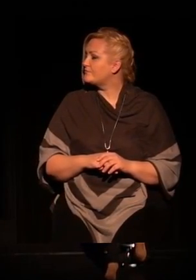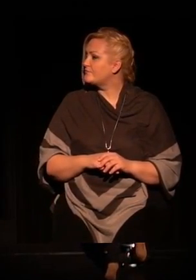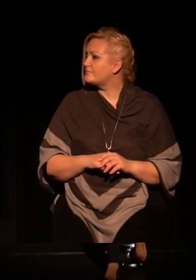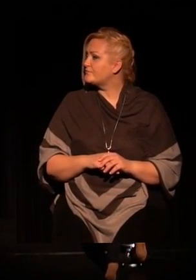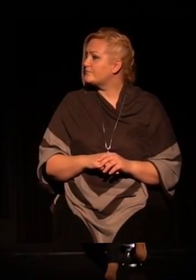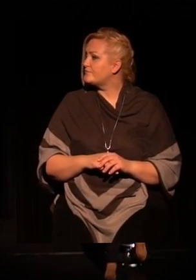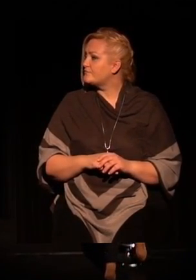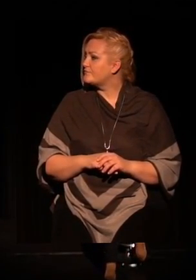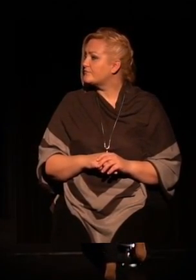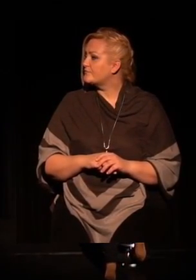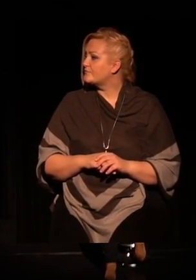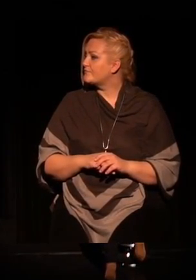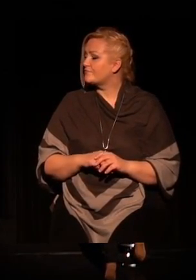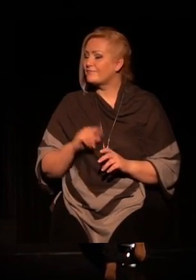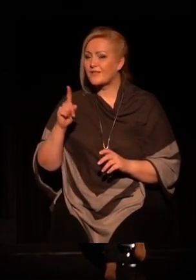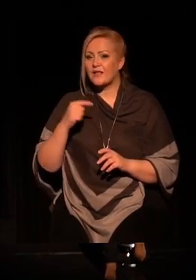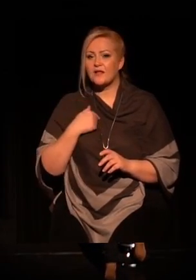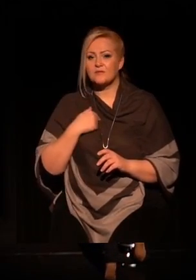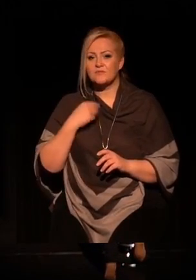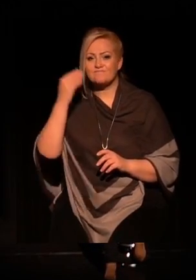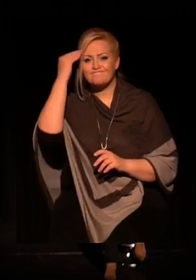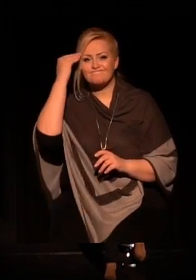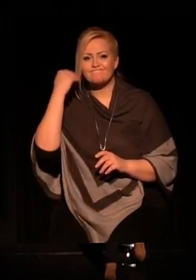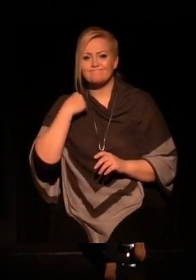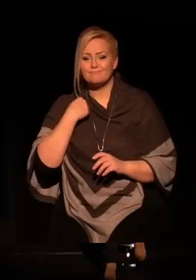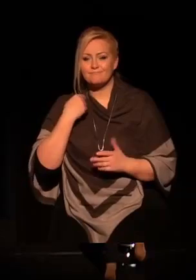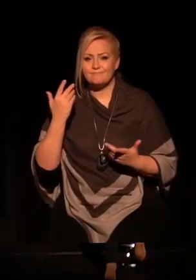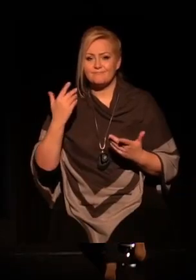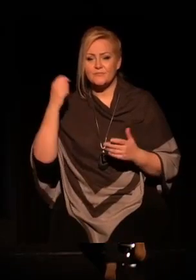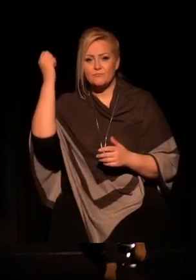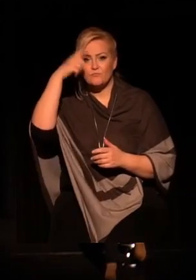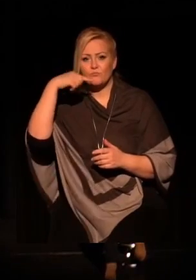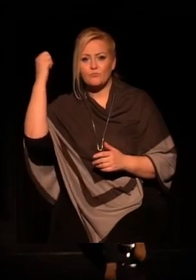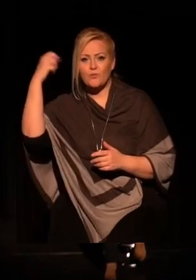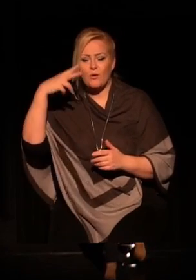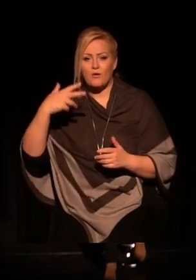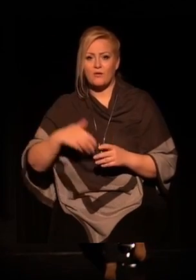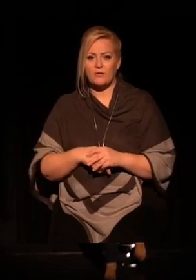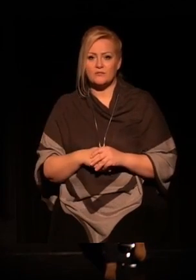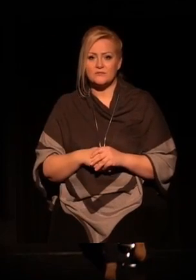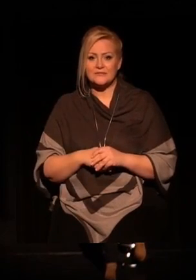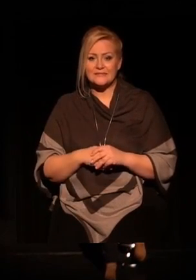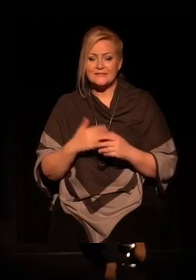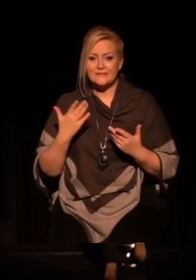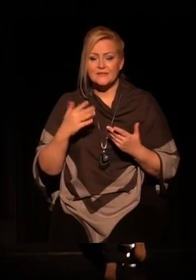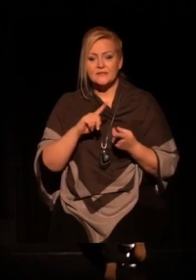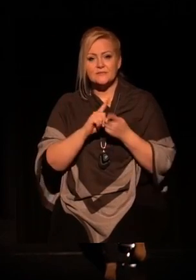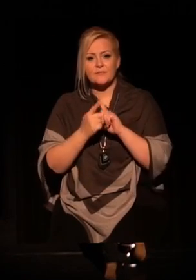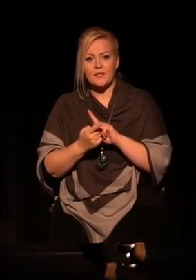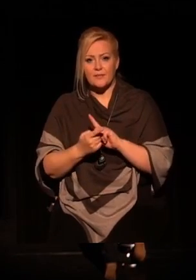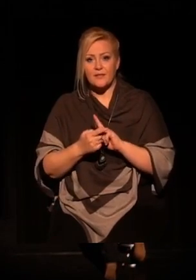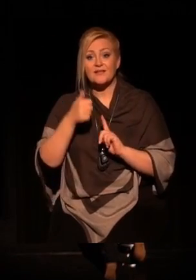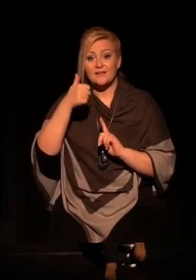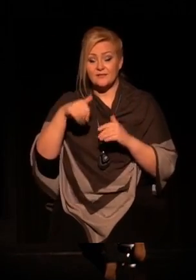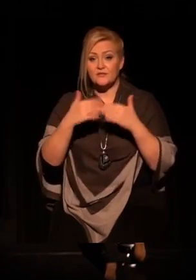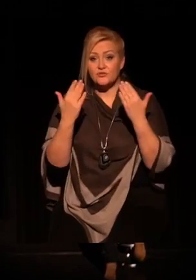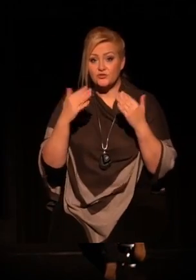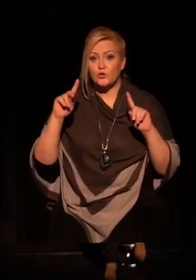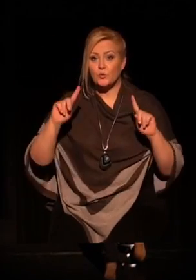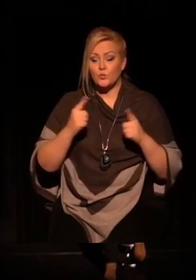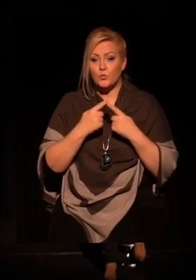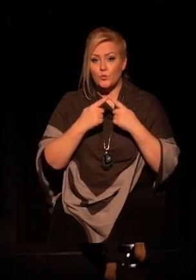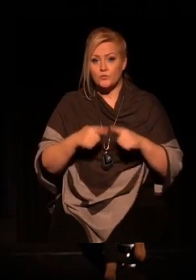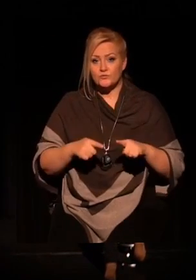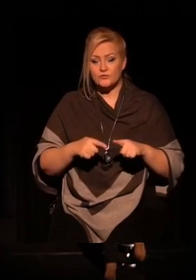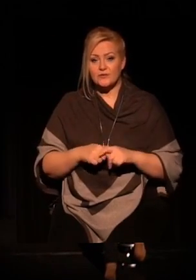że prognozy pogodowe, które mieliśmy, zmieniły się i okno pogodowe jest krótsze o dzień, o całą dobę. I